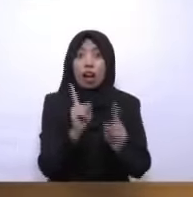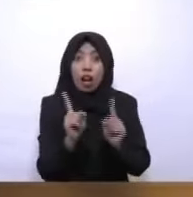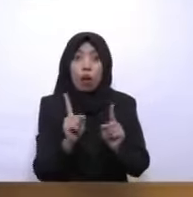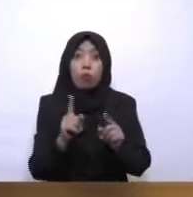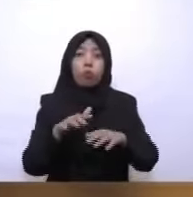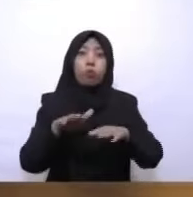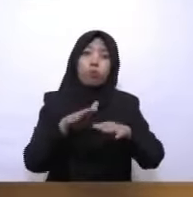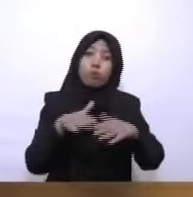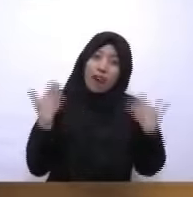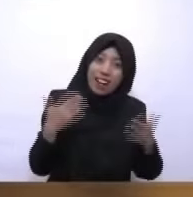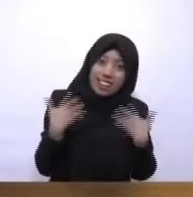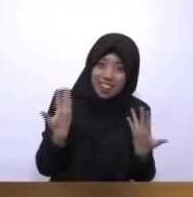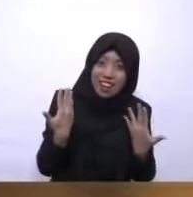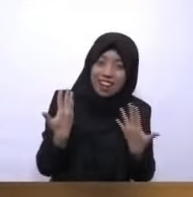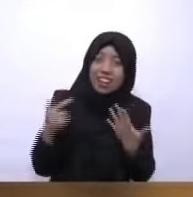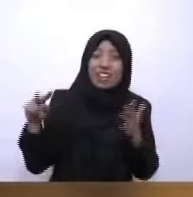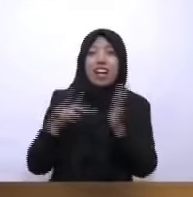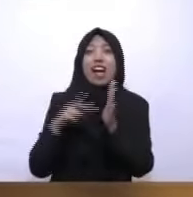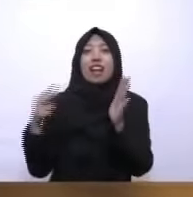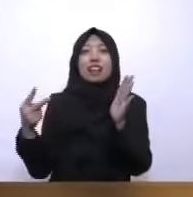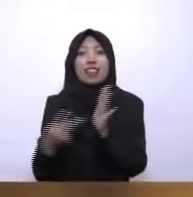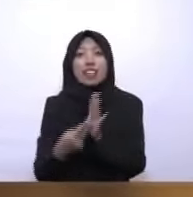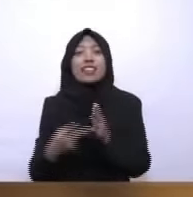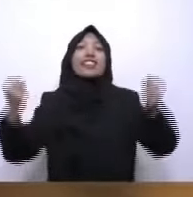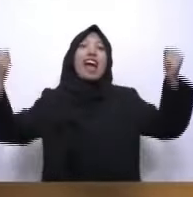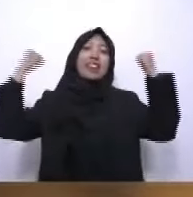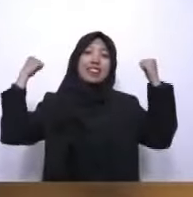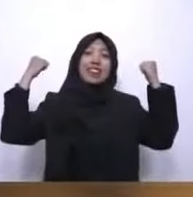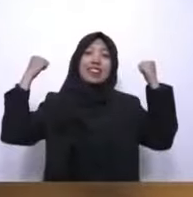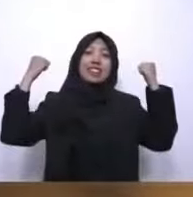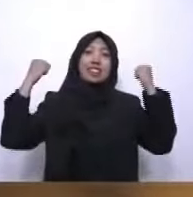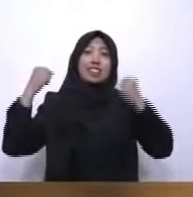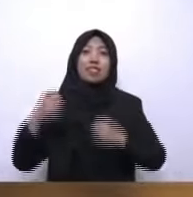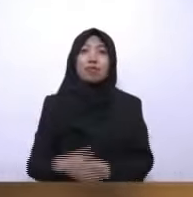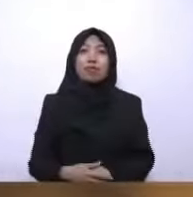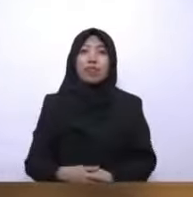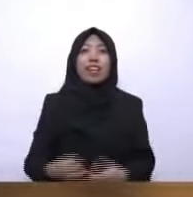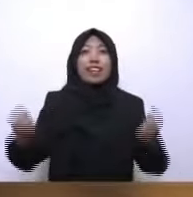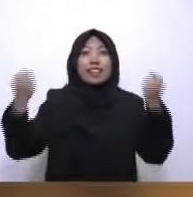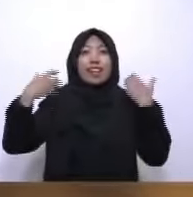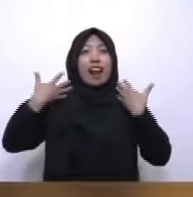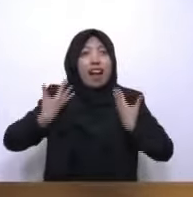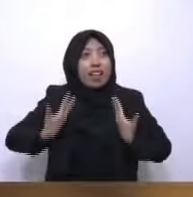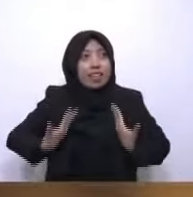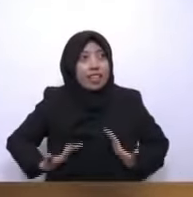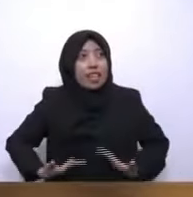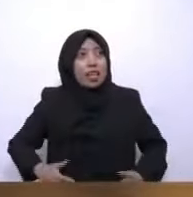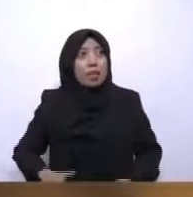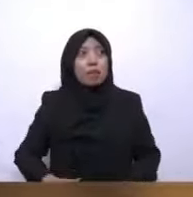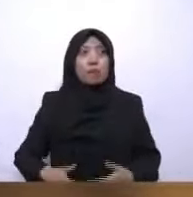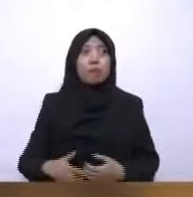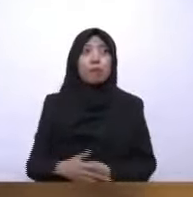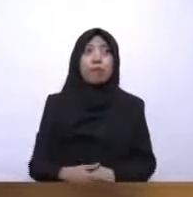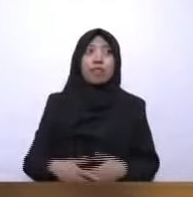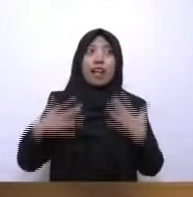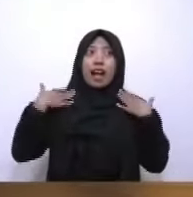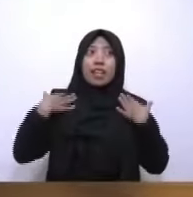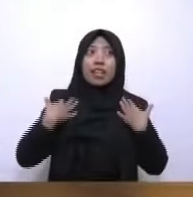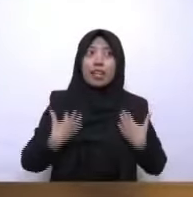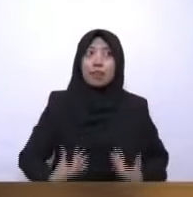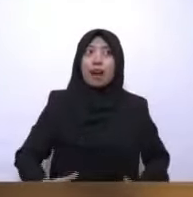bahagia berarti sudah sehat, sehat lahir dan batin. Intinya adalah jaga